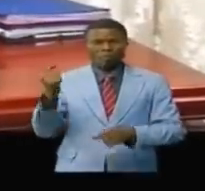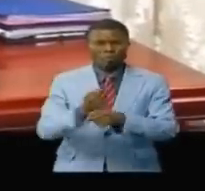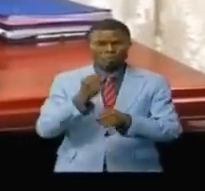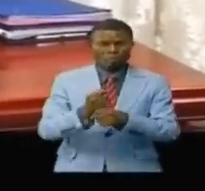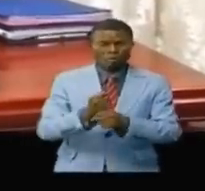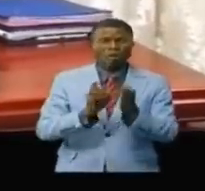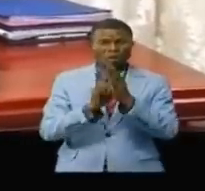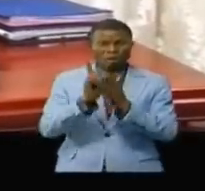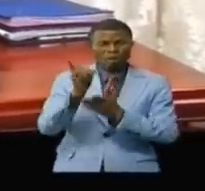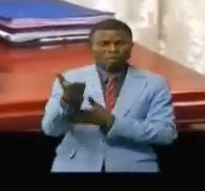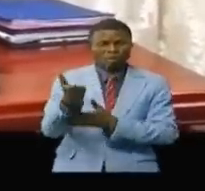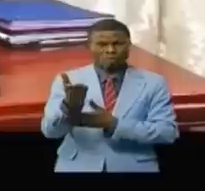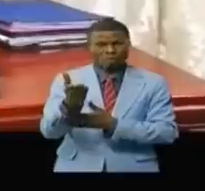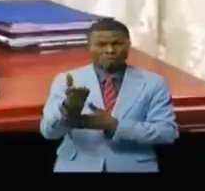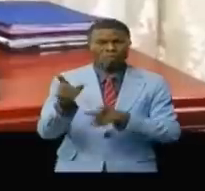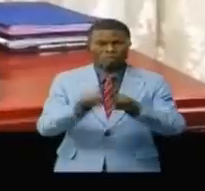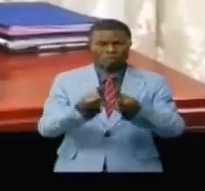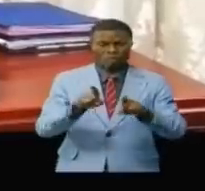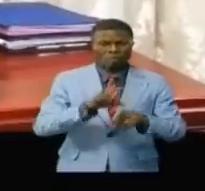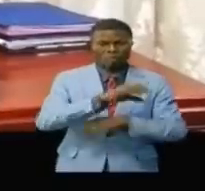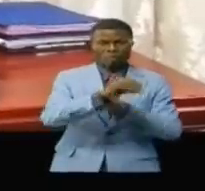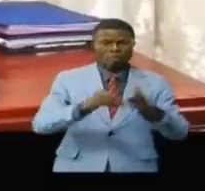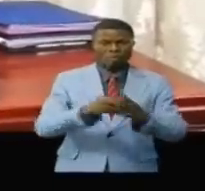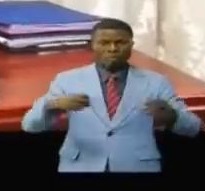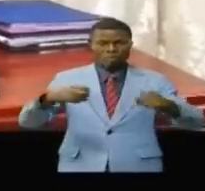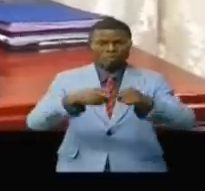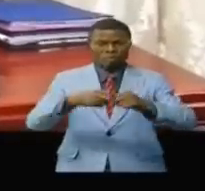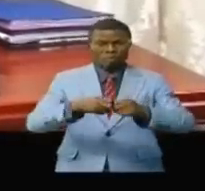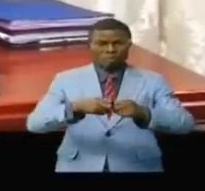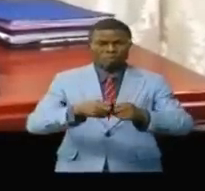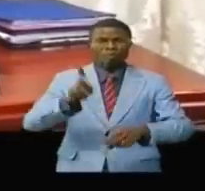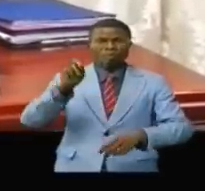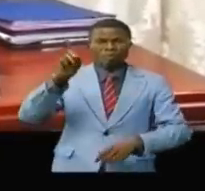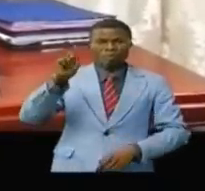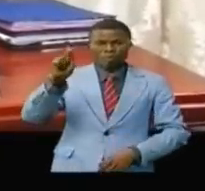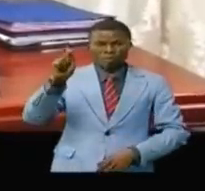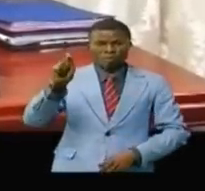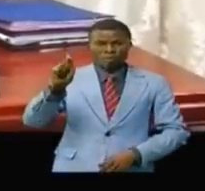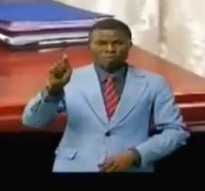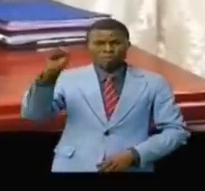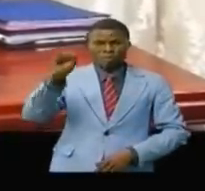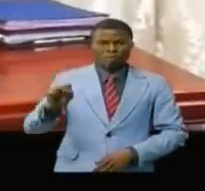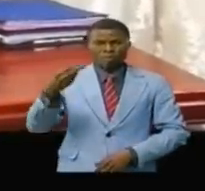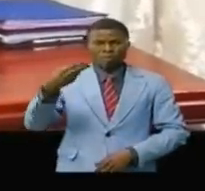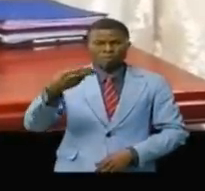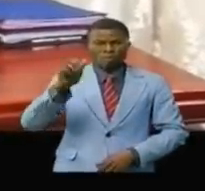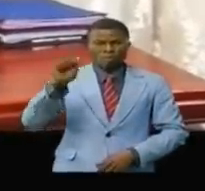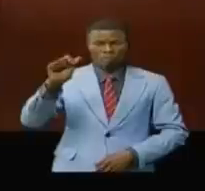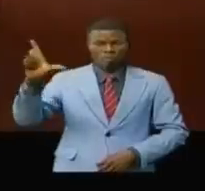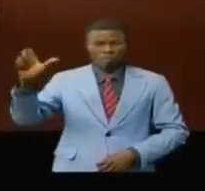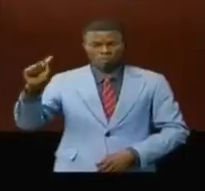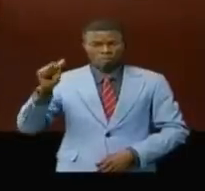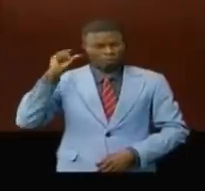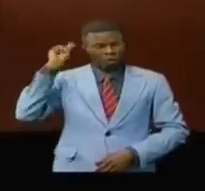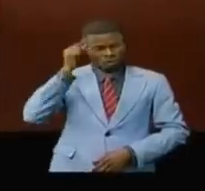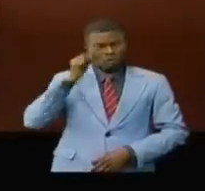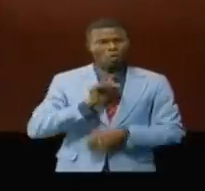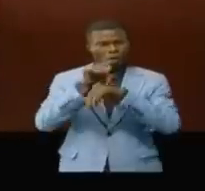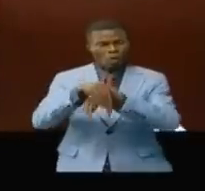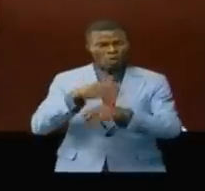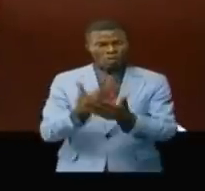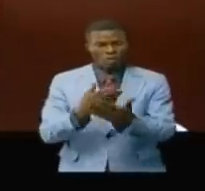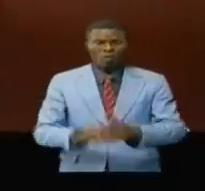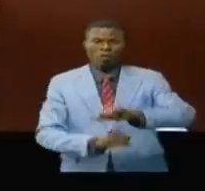sa relance, de même qu'à la centrale hydroélectrique de Tchala, où le gouvernement compte intervenir dans les meilleurs délais